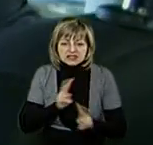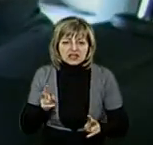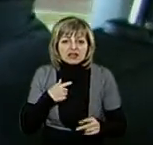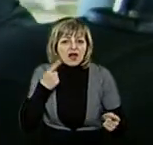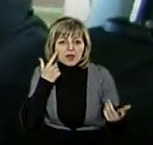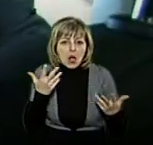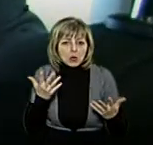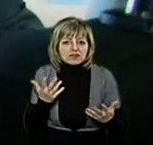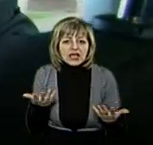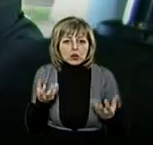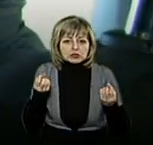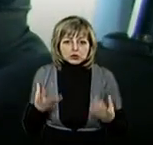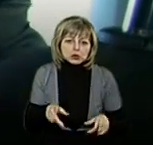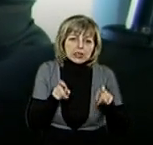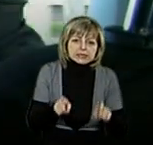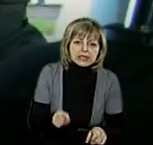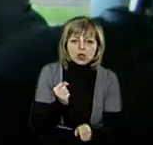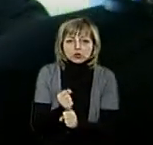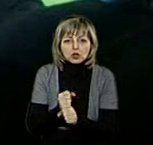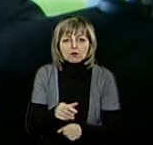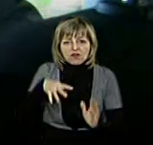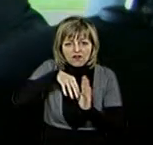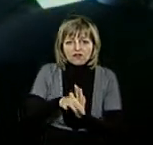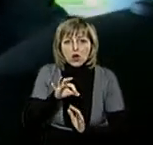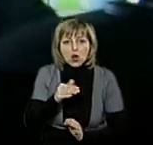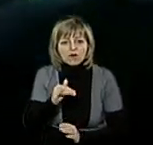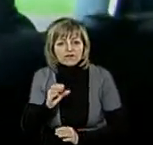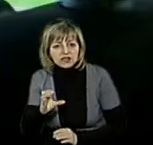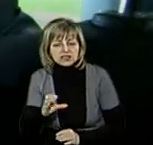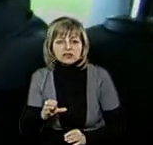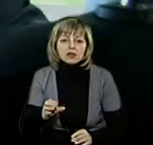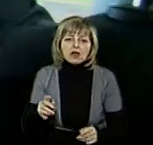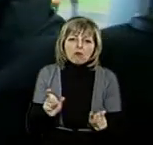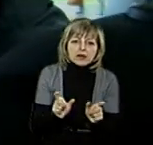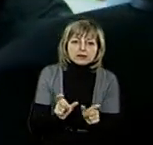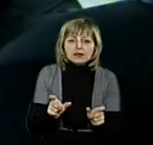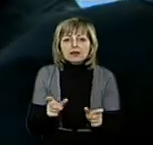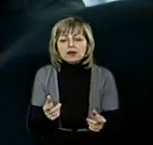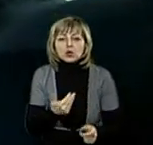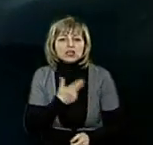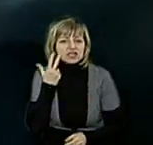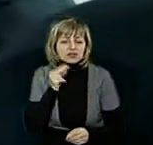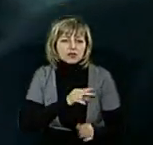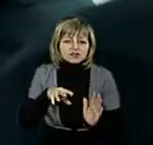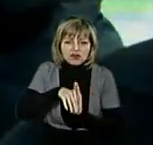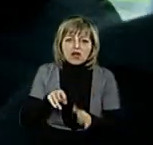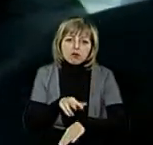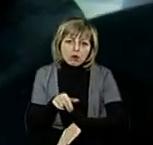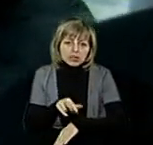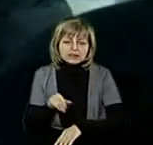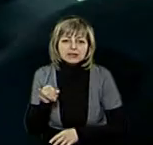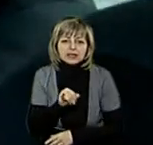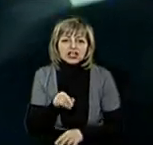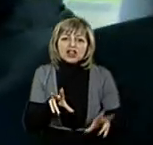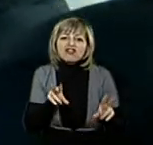за якоюсь простою сидячою роботою в офісі, в магазині, в тому роді. Завжди хотіла працювати в поліції і,